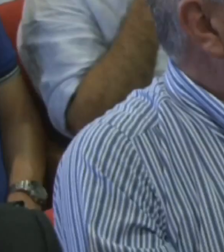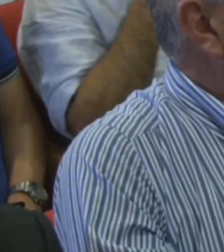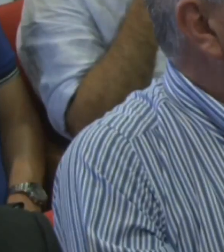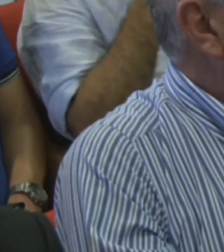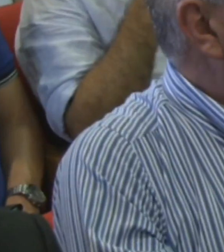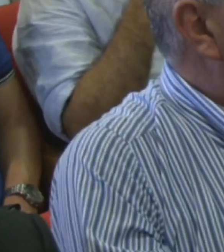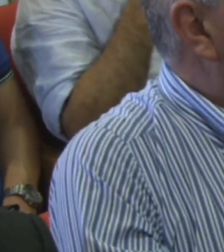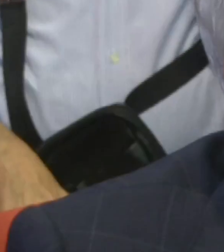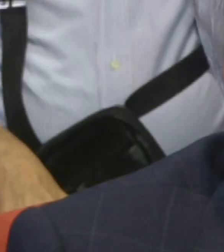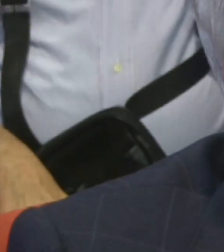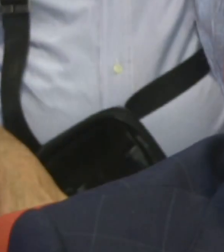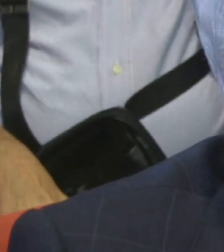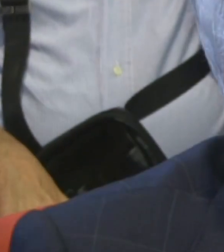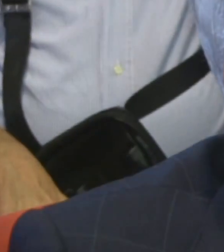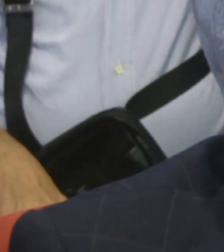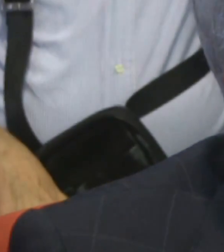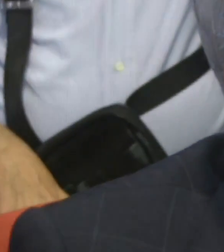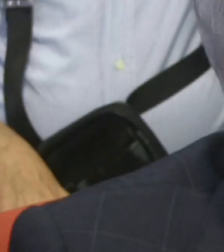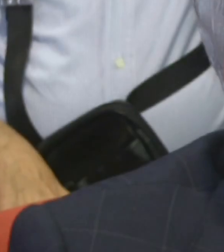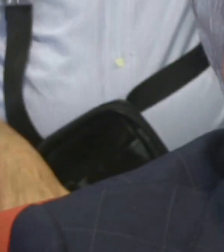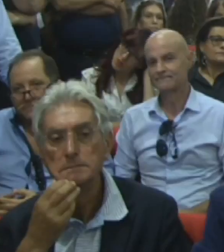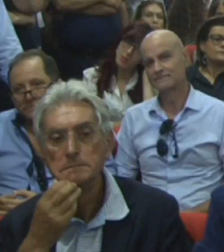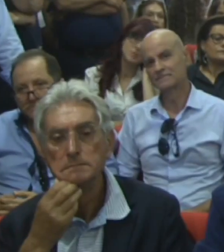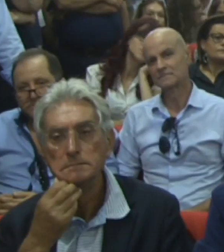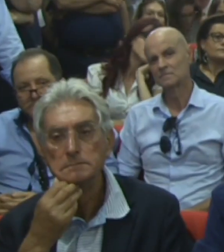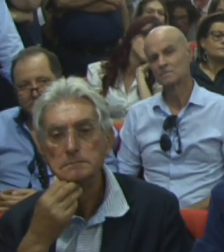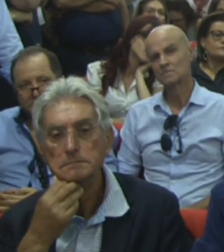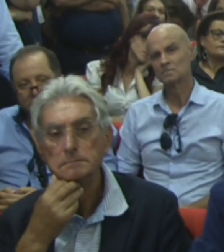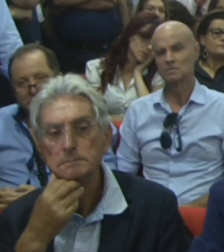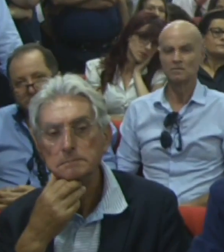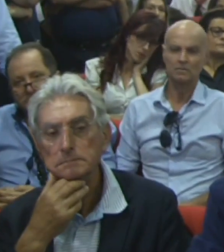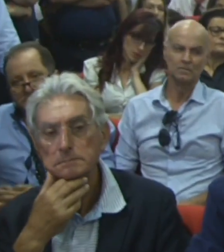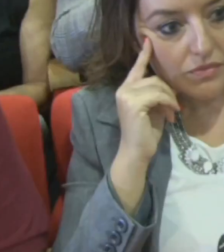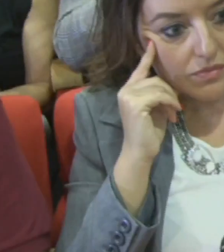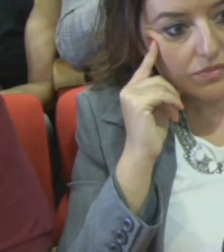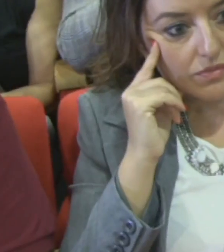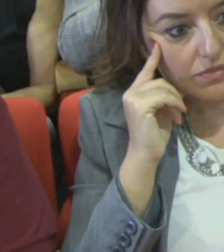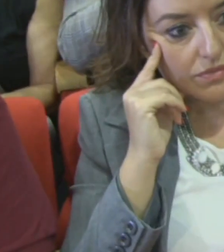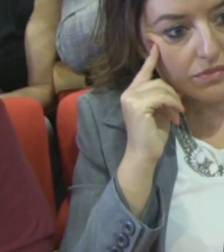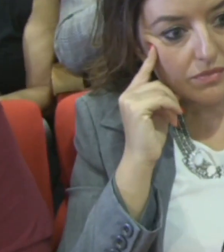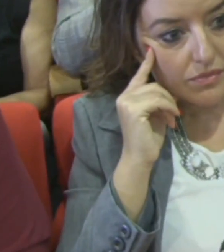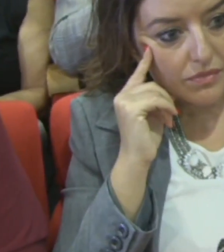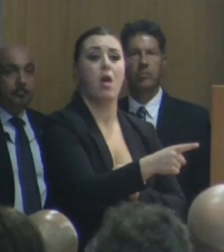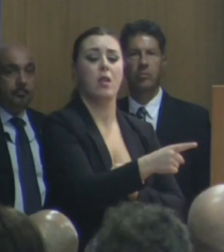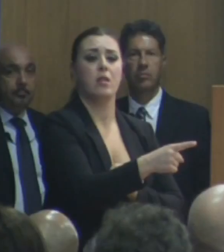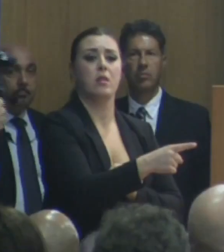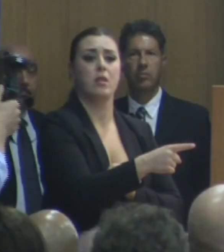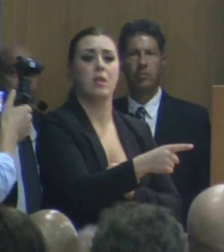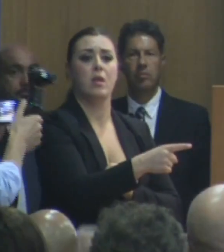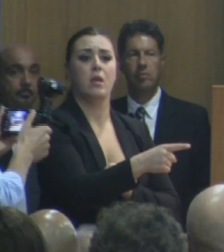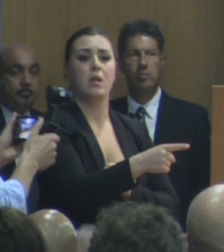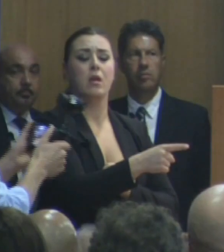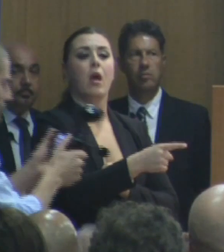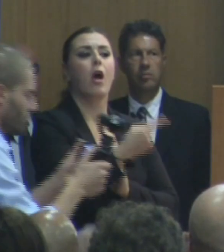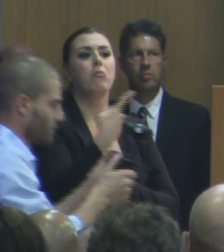Mario ci ha detto: noi dobbiamo cambiare la macchina senza fermarla. Mi permetto di sottolineare